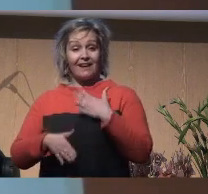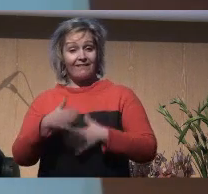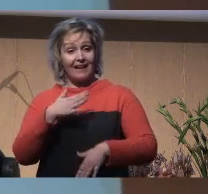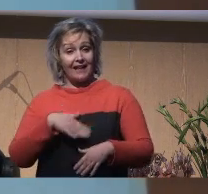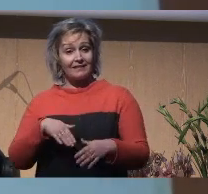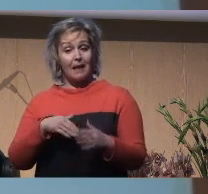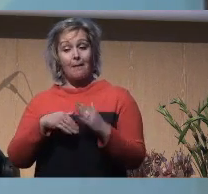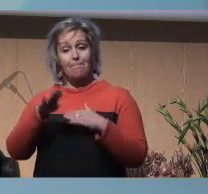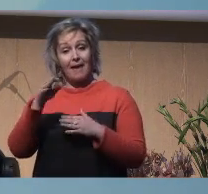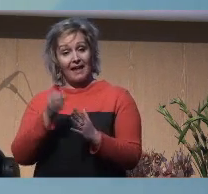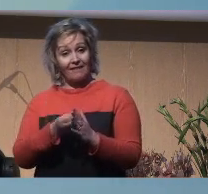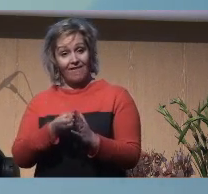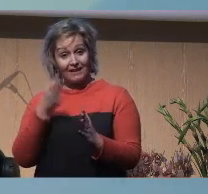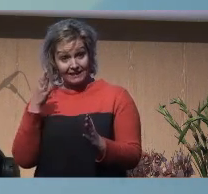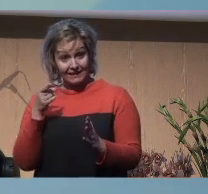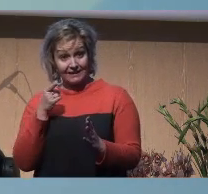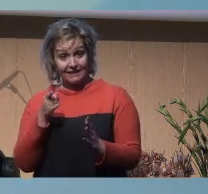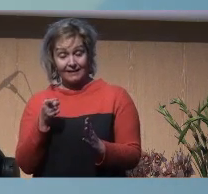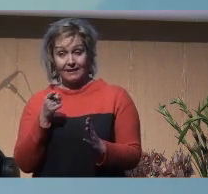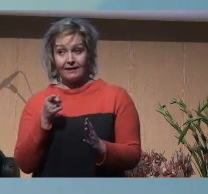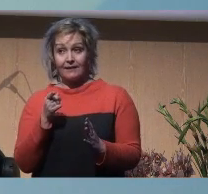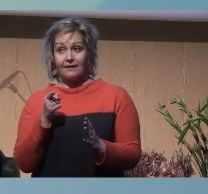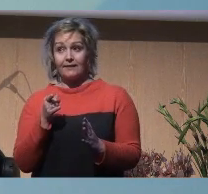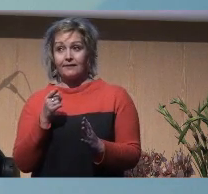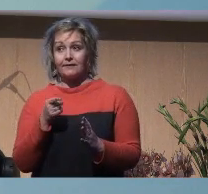Frivillighetens merverdi